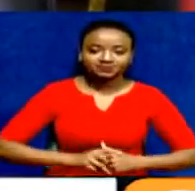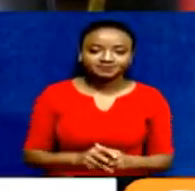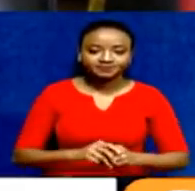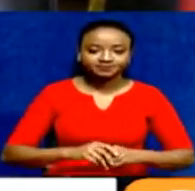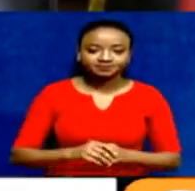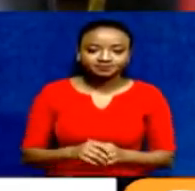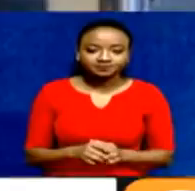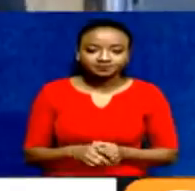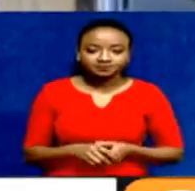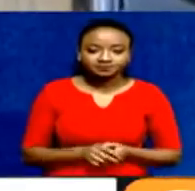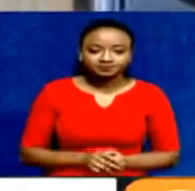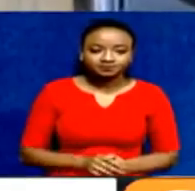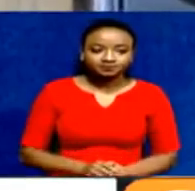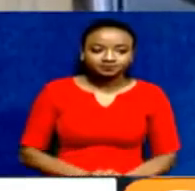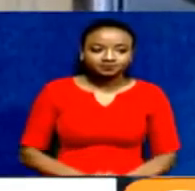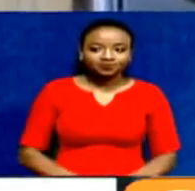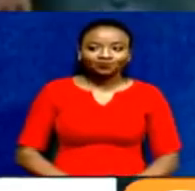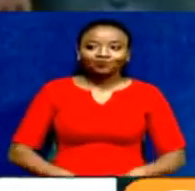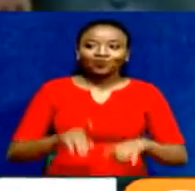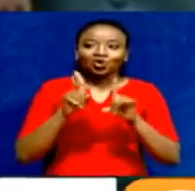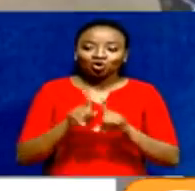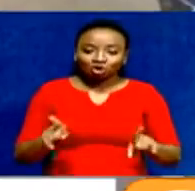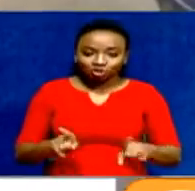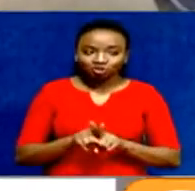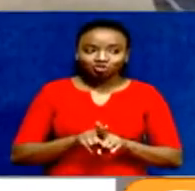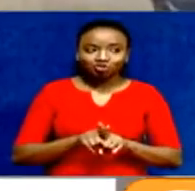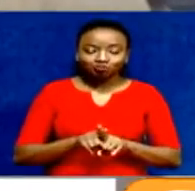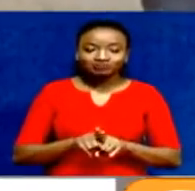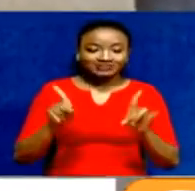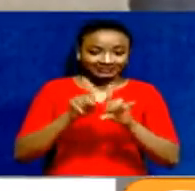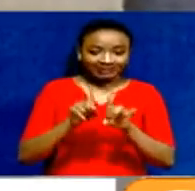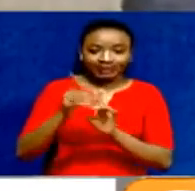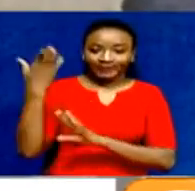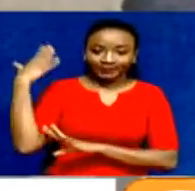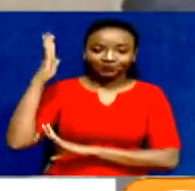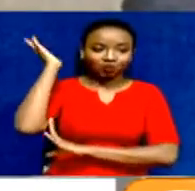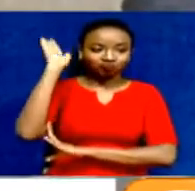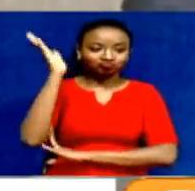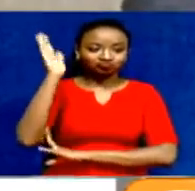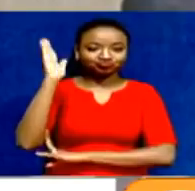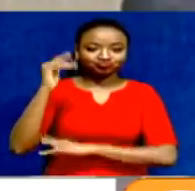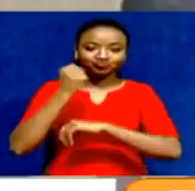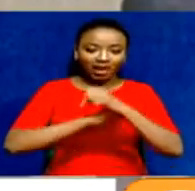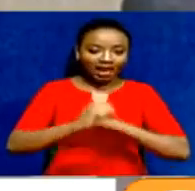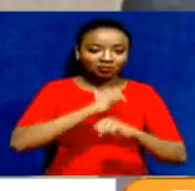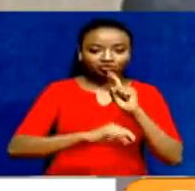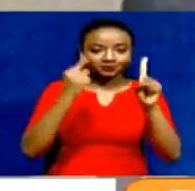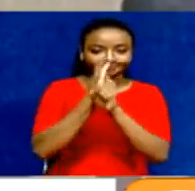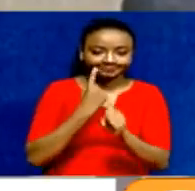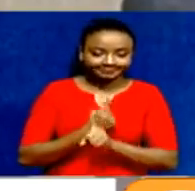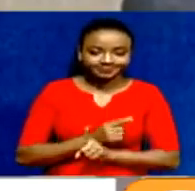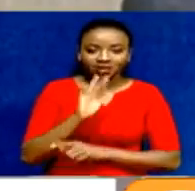sub-Saharan Africa? It's only Kenya. Kando na hayo, pia kama hotuba za hapo awali, ufisadi na hatua ambazo serikali